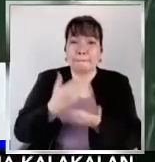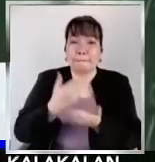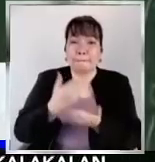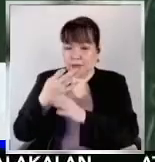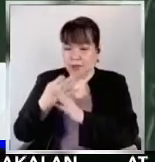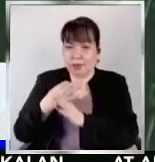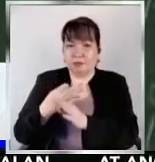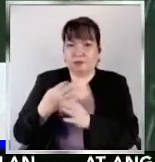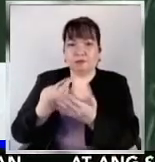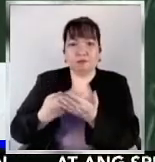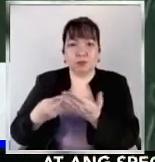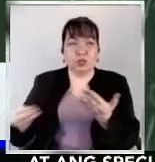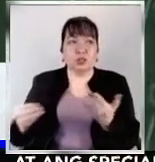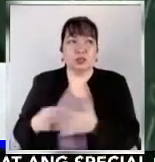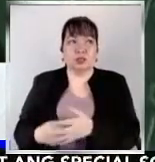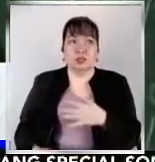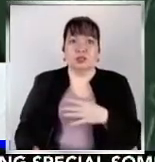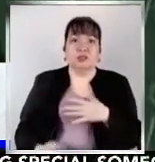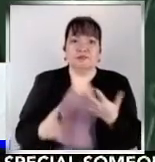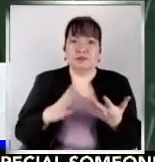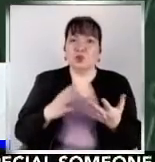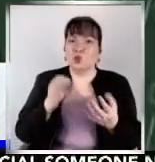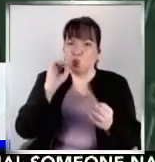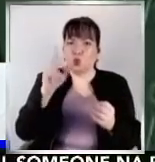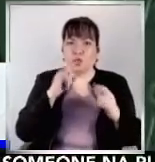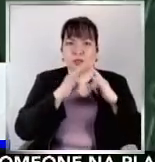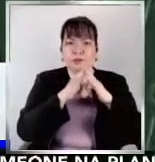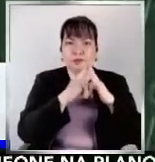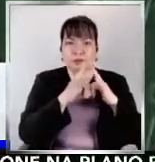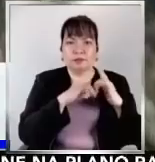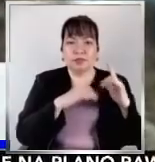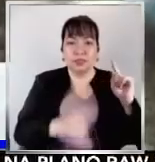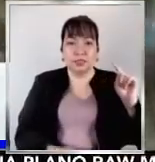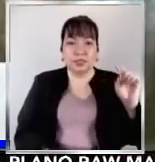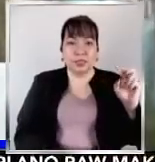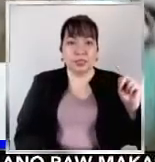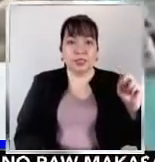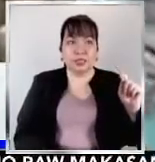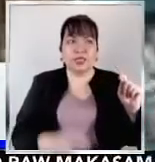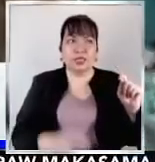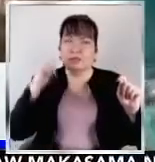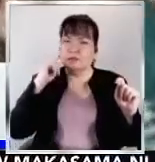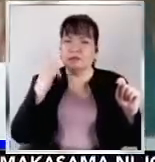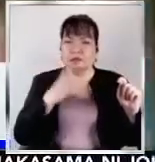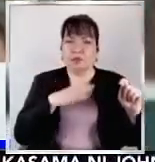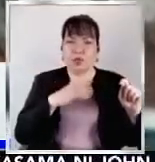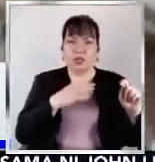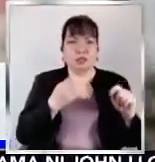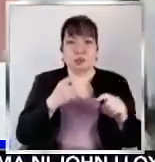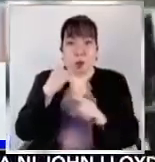tent kasi hindi naman yun mga one month, hindi pa kami makarecover.